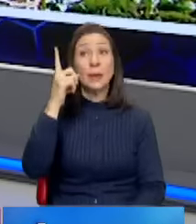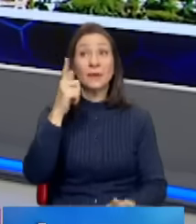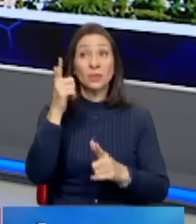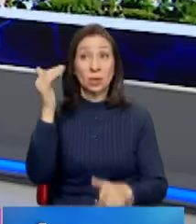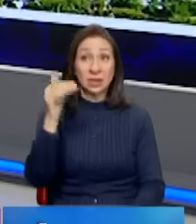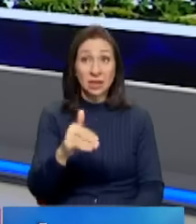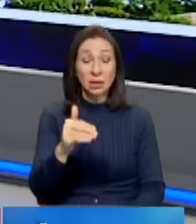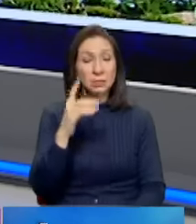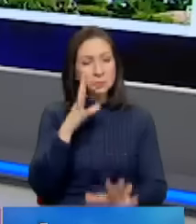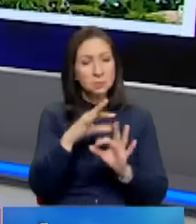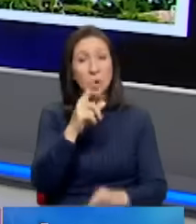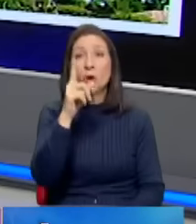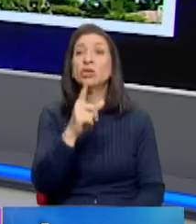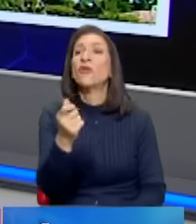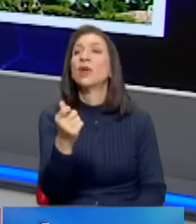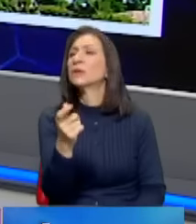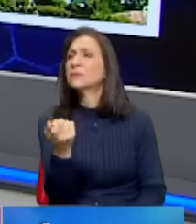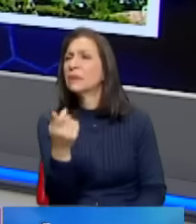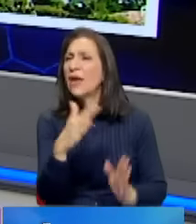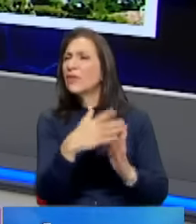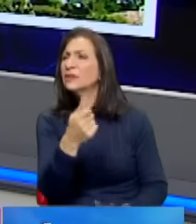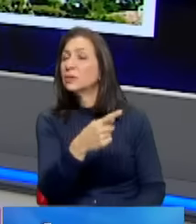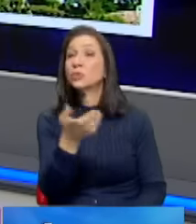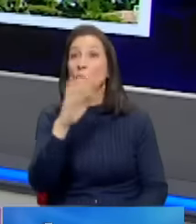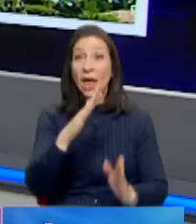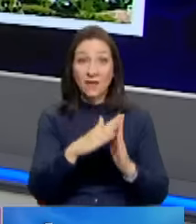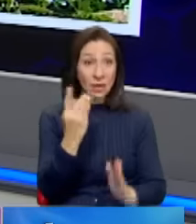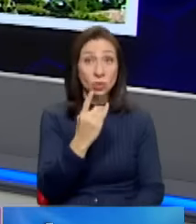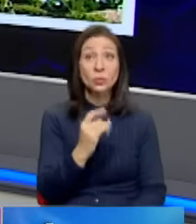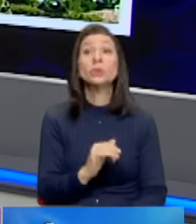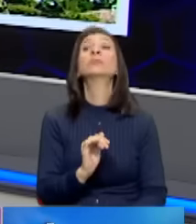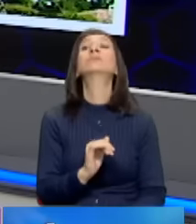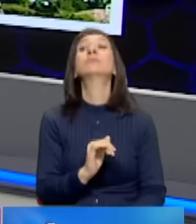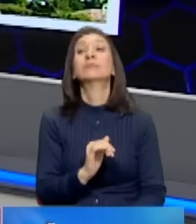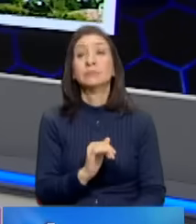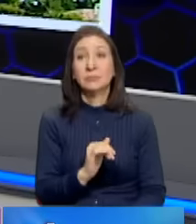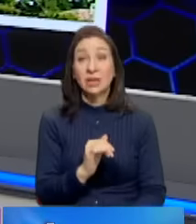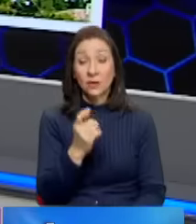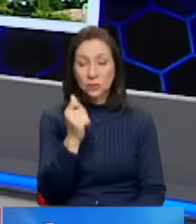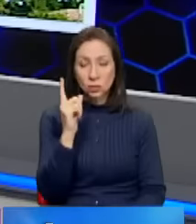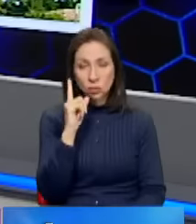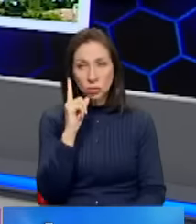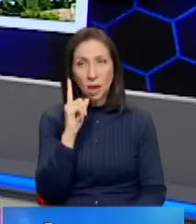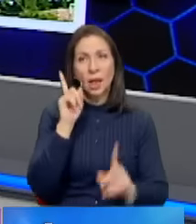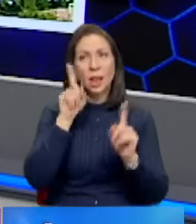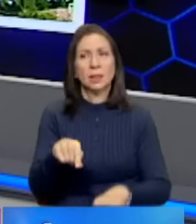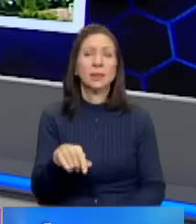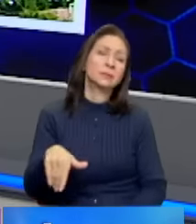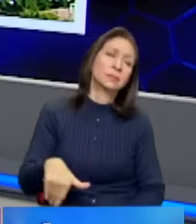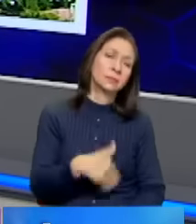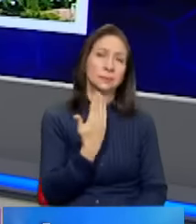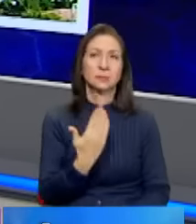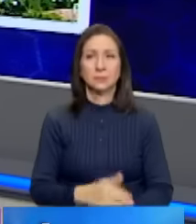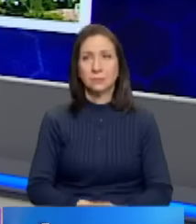gelecek. Vatandaş önce fiyatını soruyor. Sonra evi geziyor mu? Gezmiyor. Fiyatını duyunca gezmekten